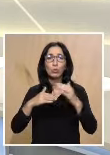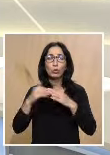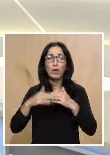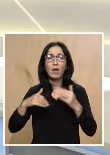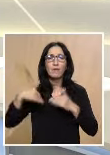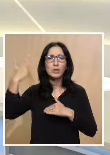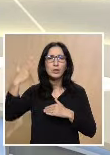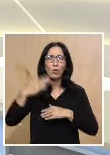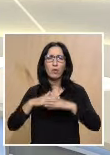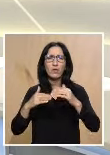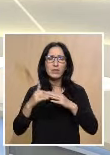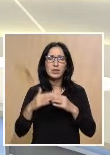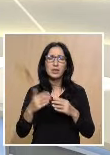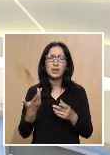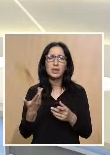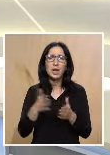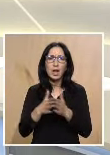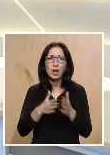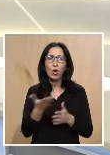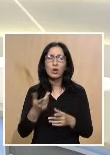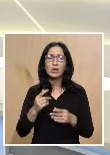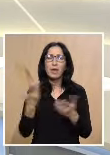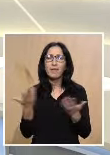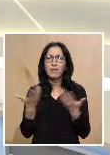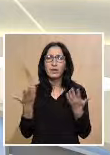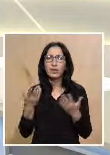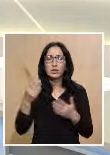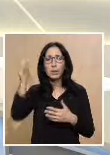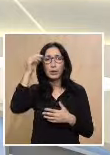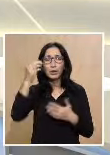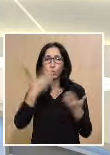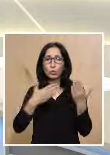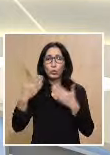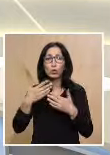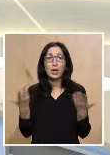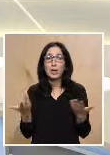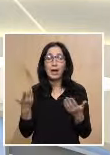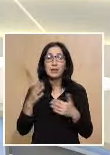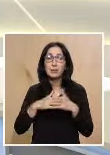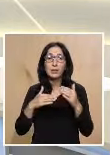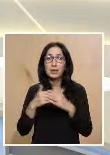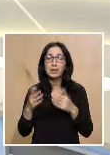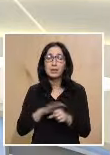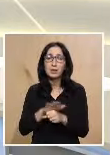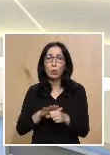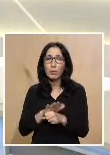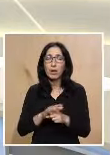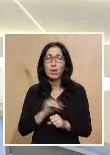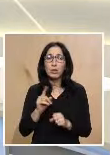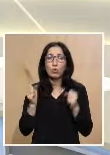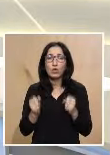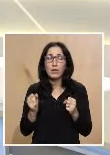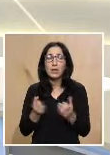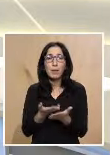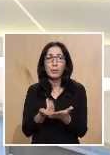подготвя високо квалифицирани кадри, най-вече за българското училище. Как обаче специалистите се справят с неочакваните за